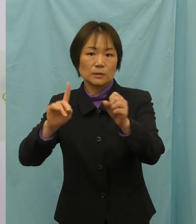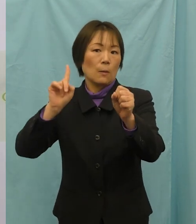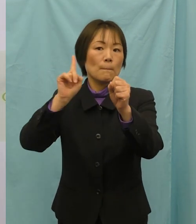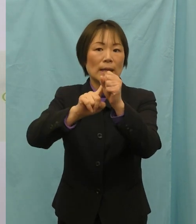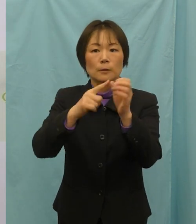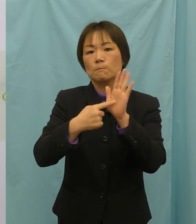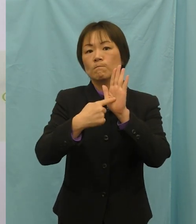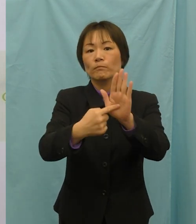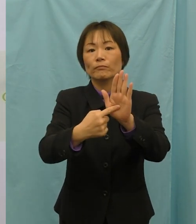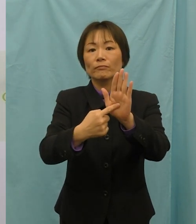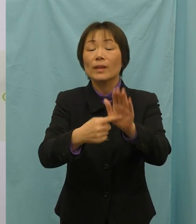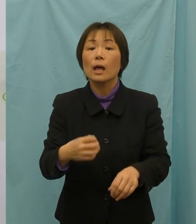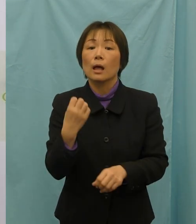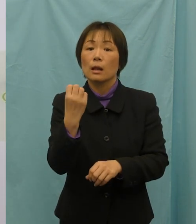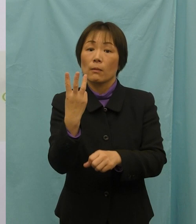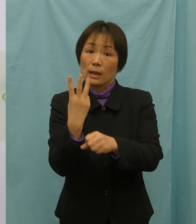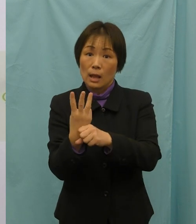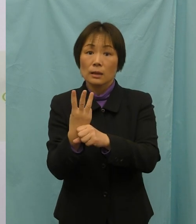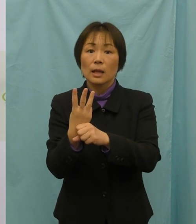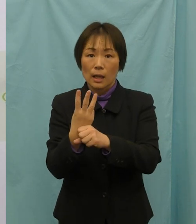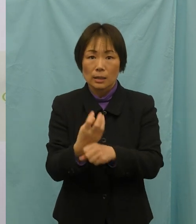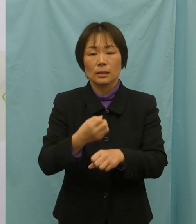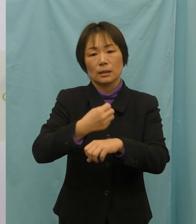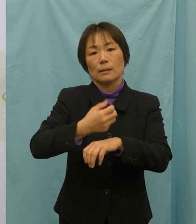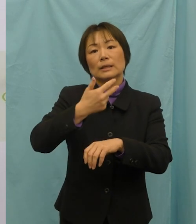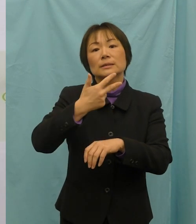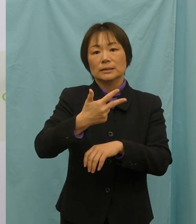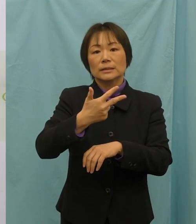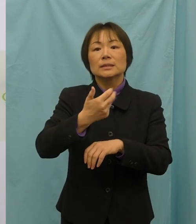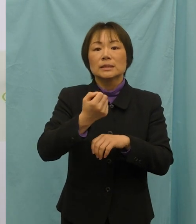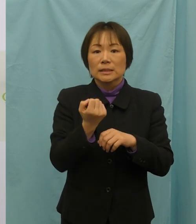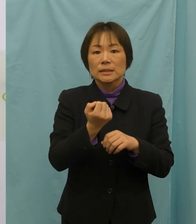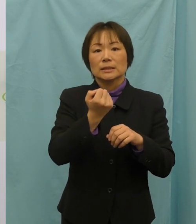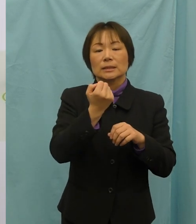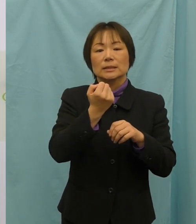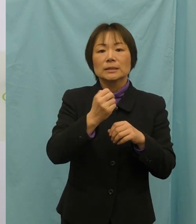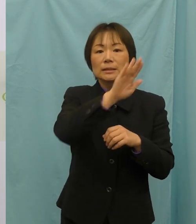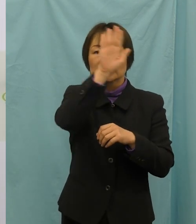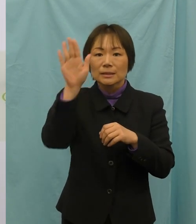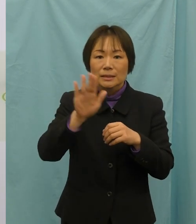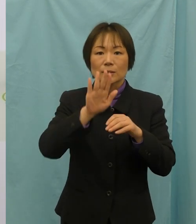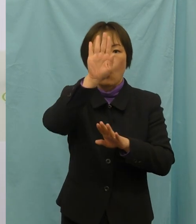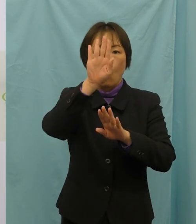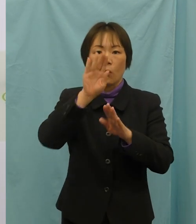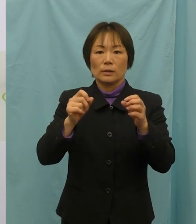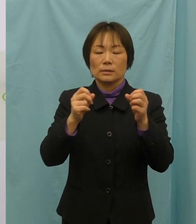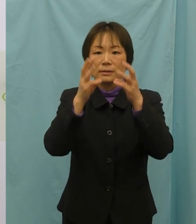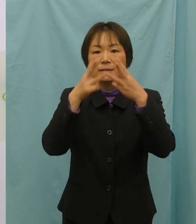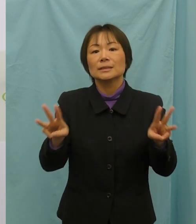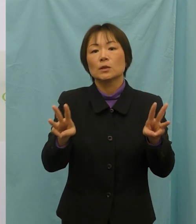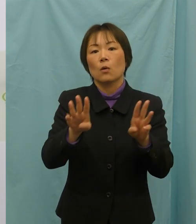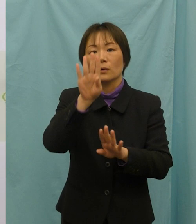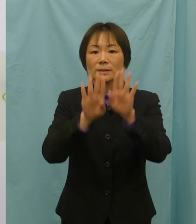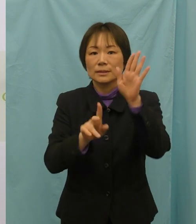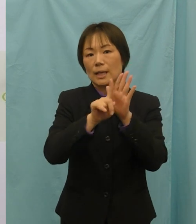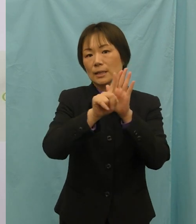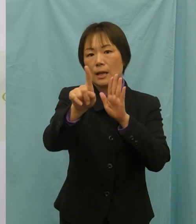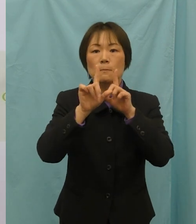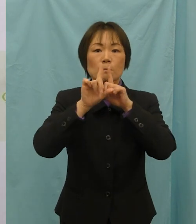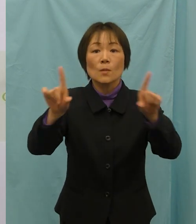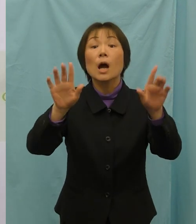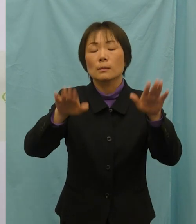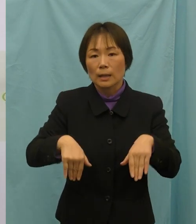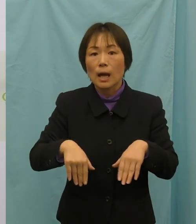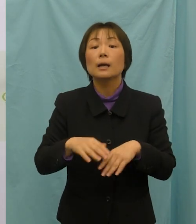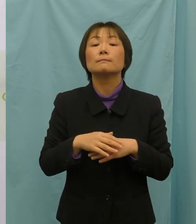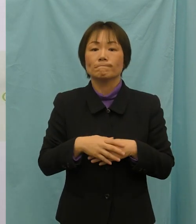カーボンシティを目指すことを表明し、令和3年にはさいたま市気候非常事態宣言を発出して